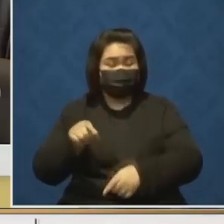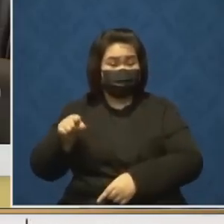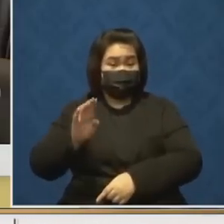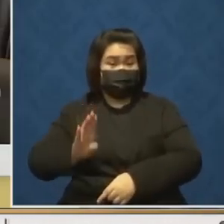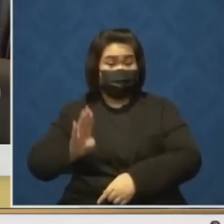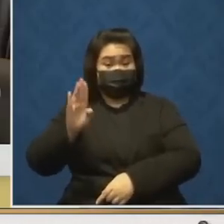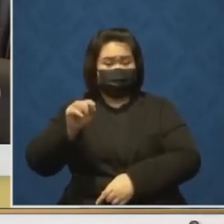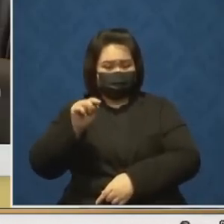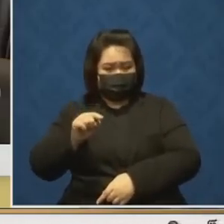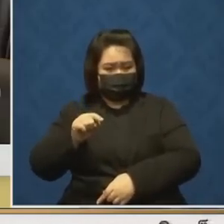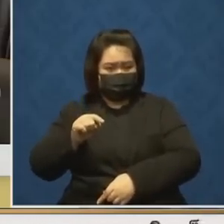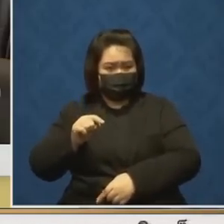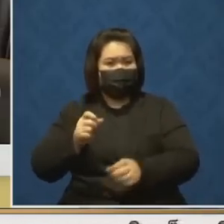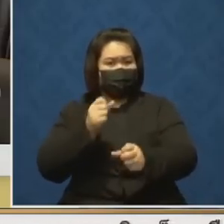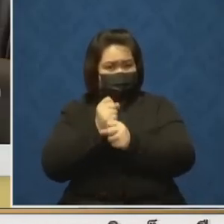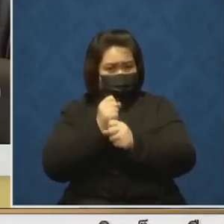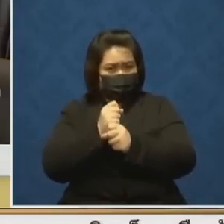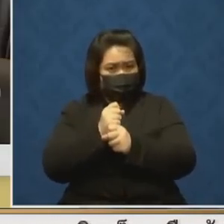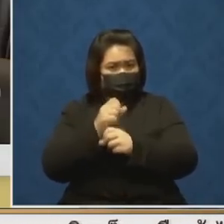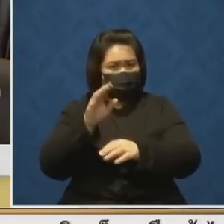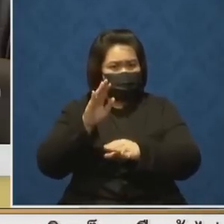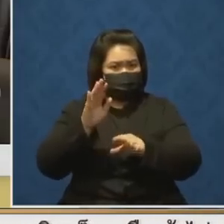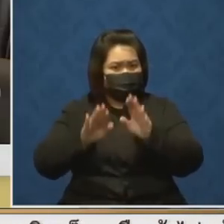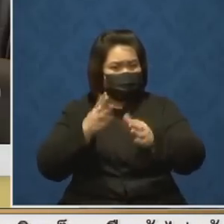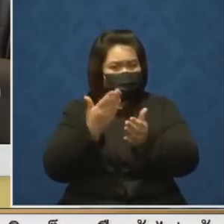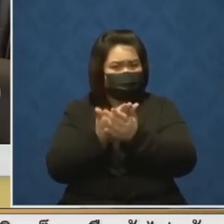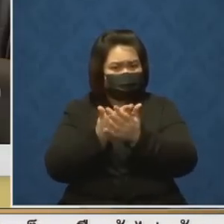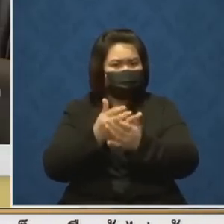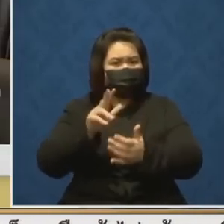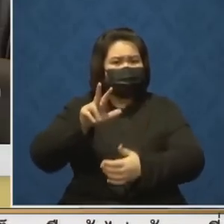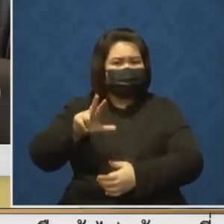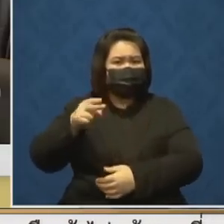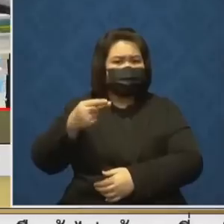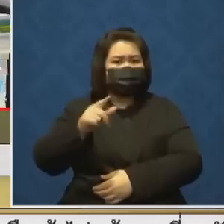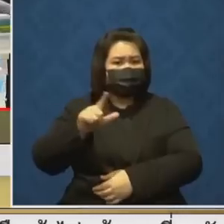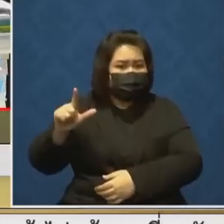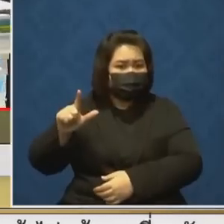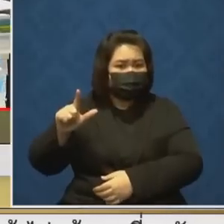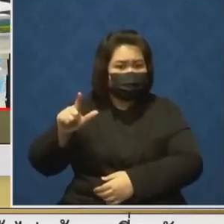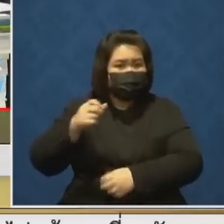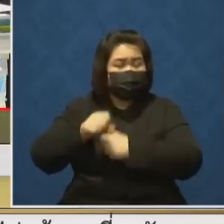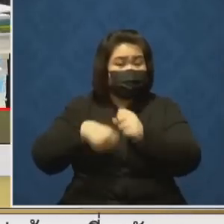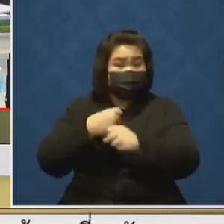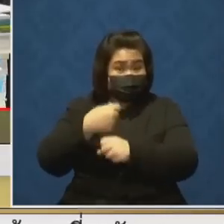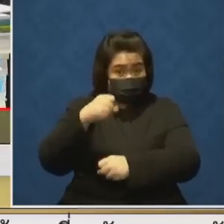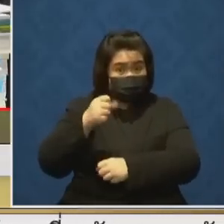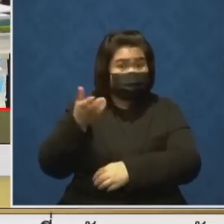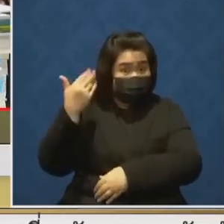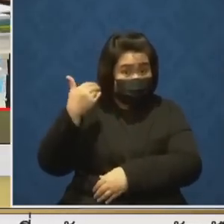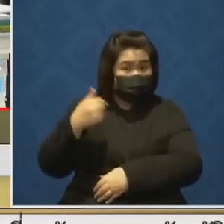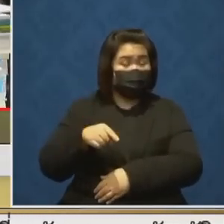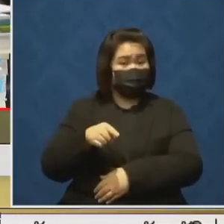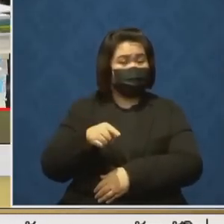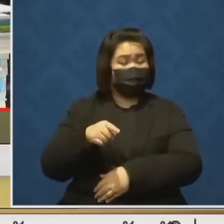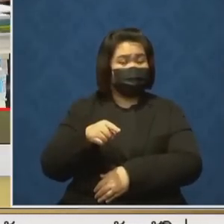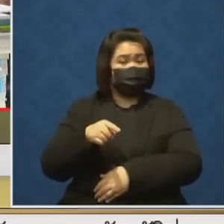ลาหมไปแล้วเกือบ 30,000 ล้านบาทไม่ใช่บิษัทมหาชนดวยนะคะ